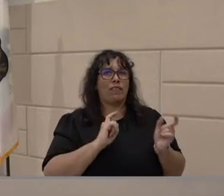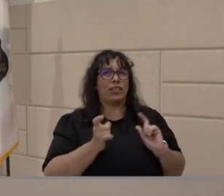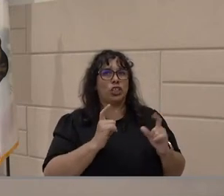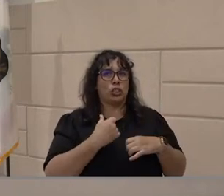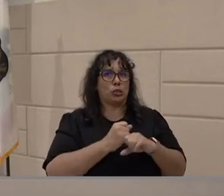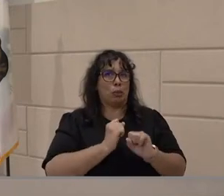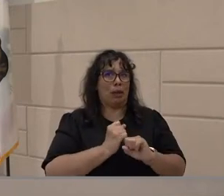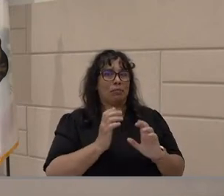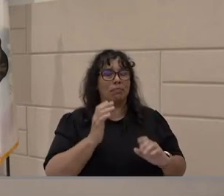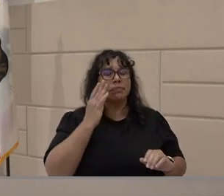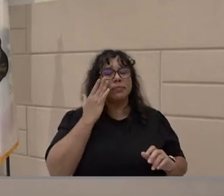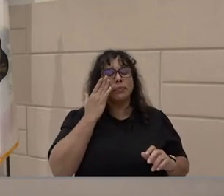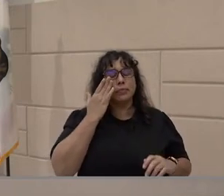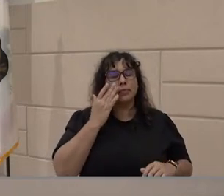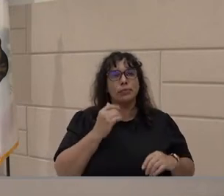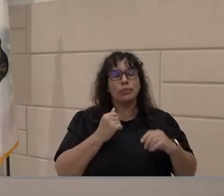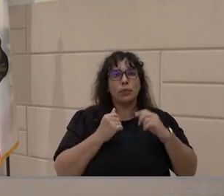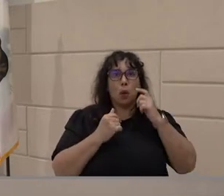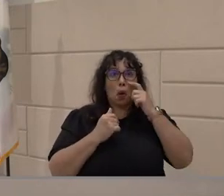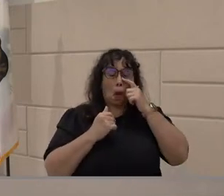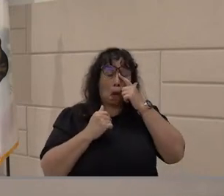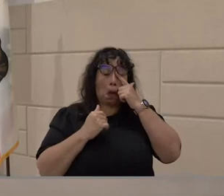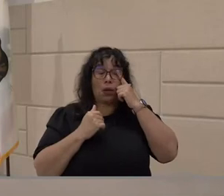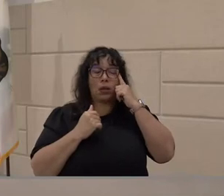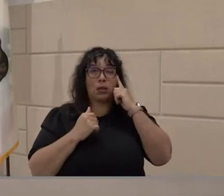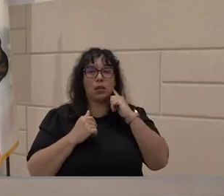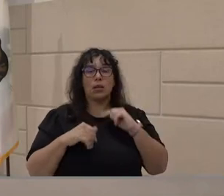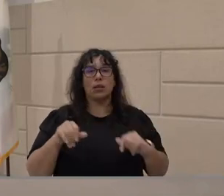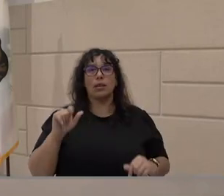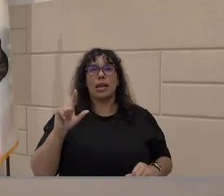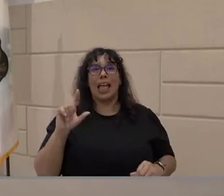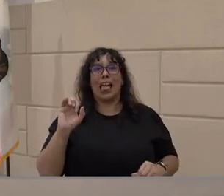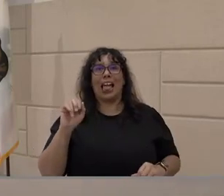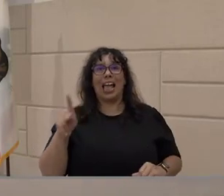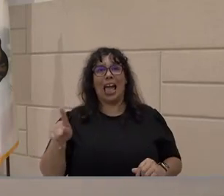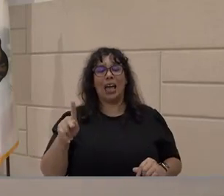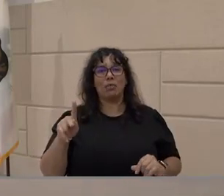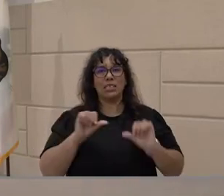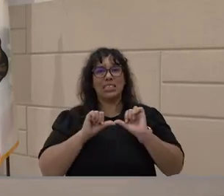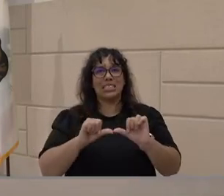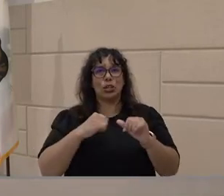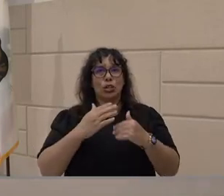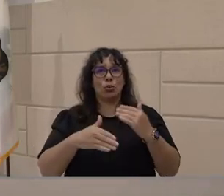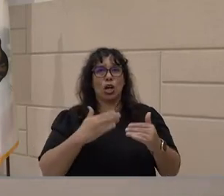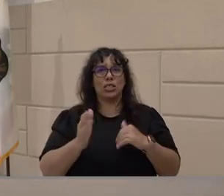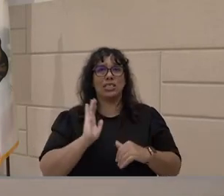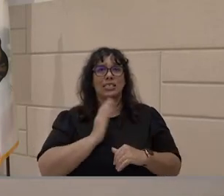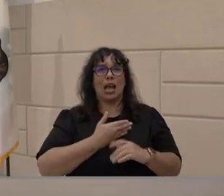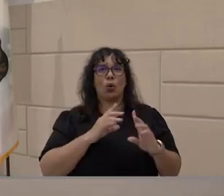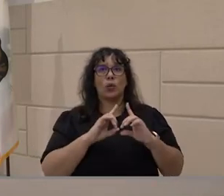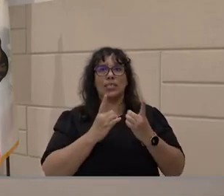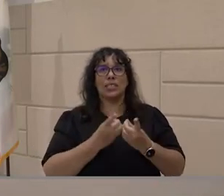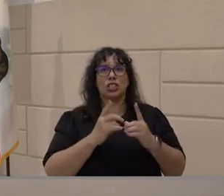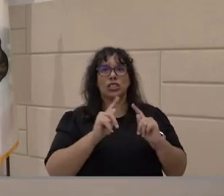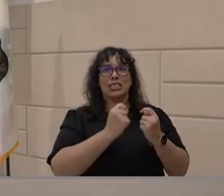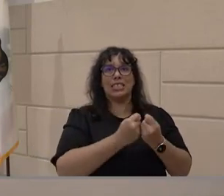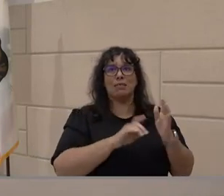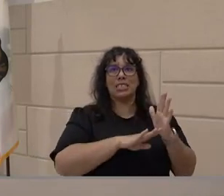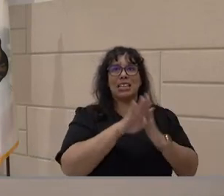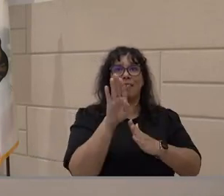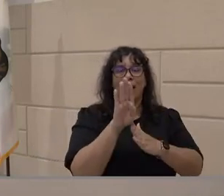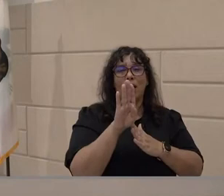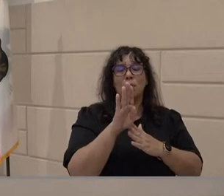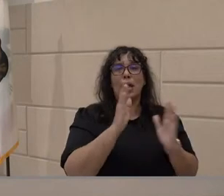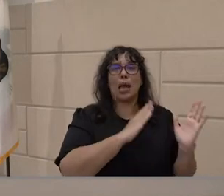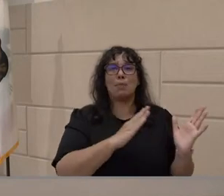นั้นก็ถ้าบันไทม์ตะเตี้ยในปีได้ยังกำปองแต่เรียบจำดำเนินการอัลแคบกรมดิสตริกระบ